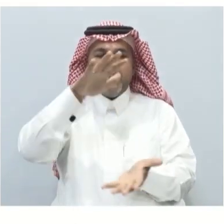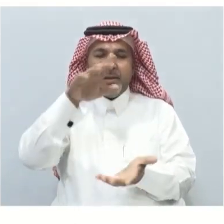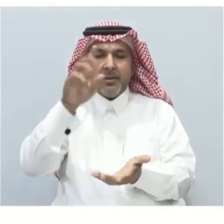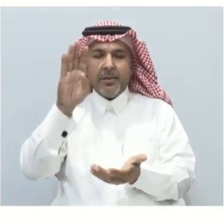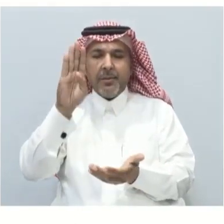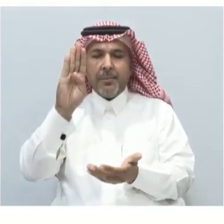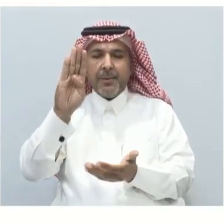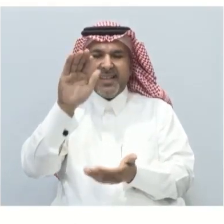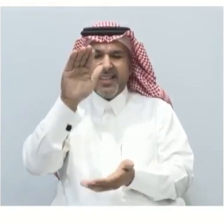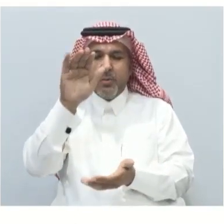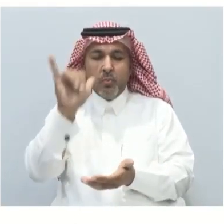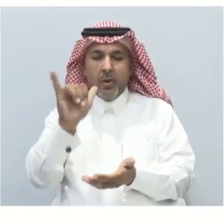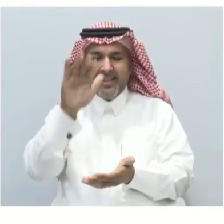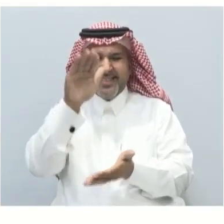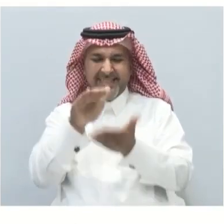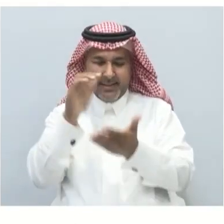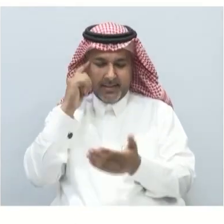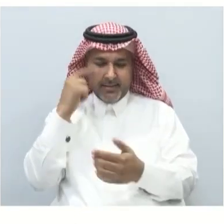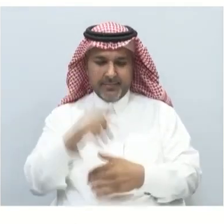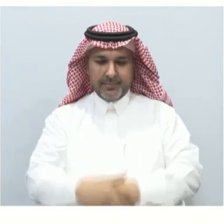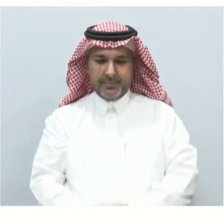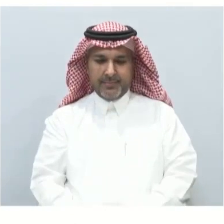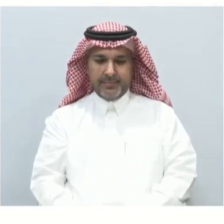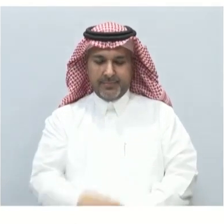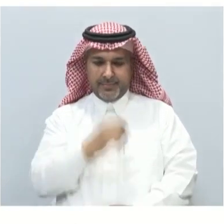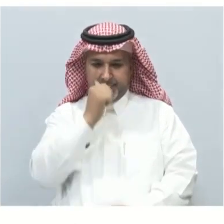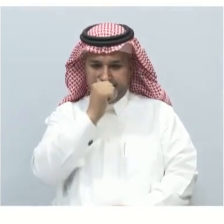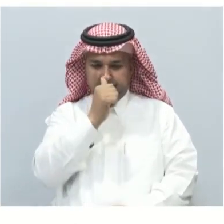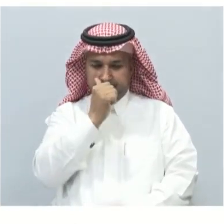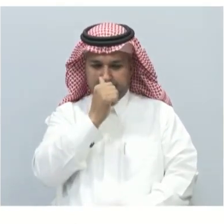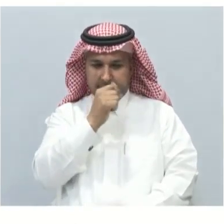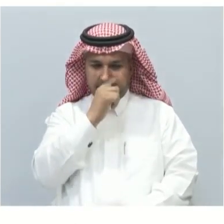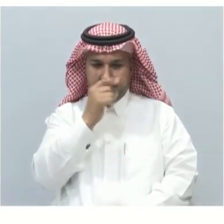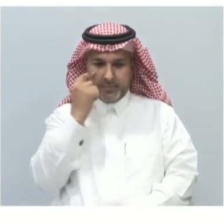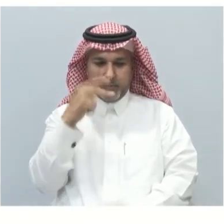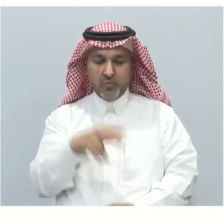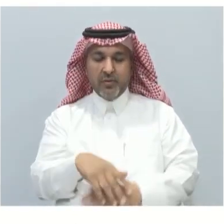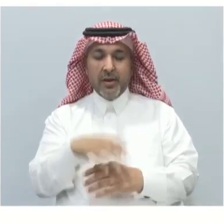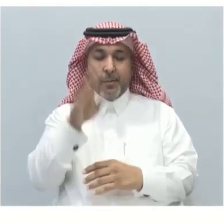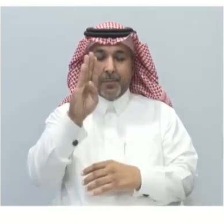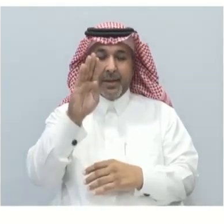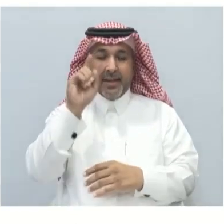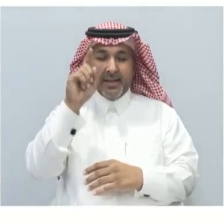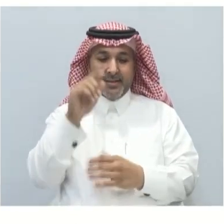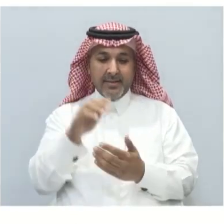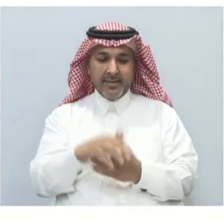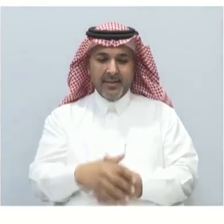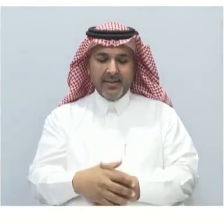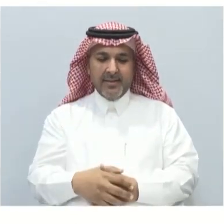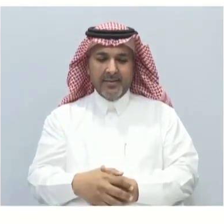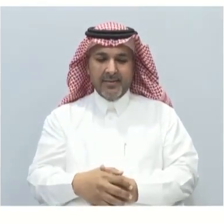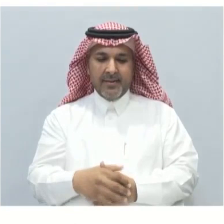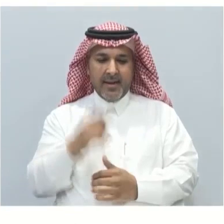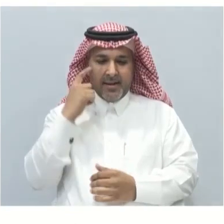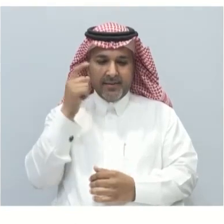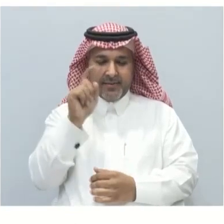الاضمحلال اللي هي تكون بين الصفر والواحد فراح نعكس فاذا كان عندك بي اس اكس اكبر من بي اس واي